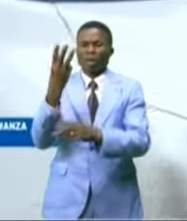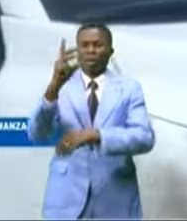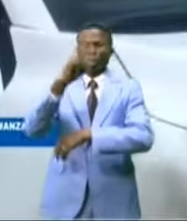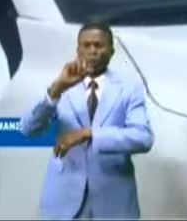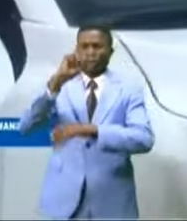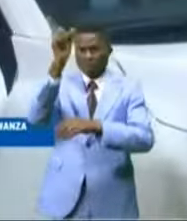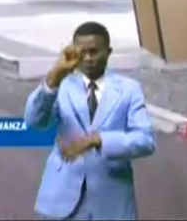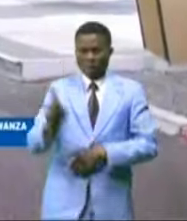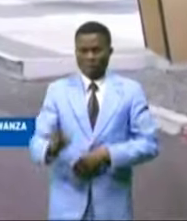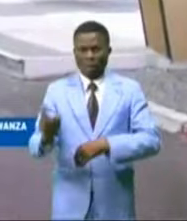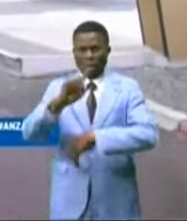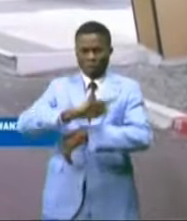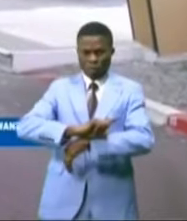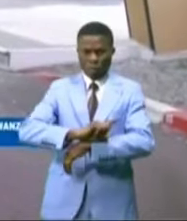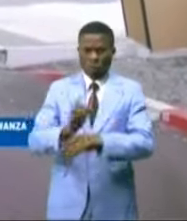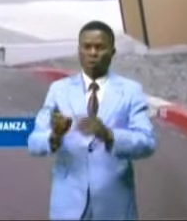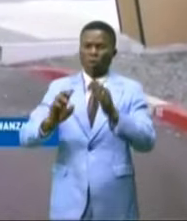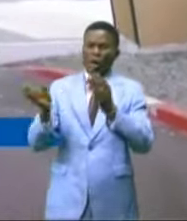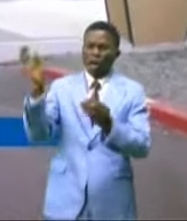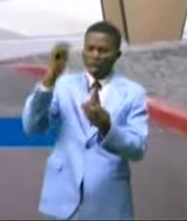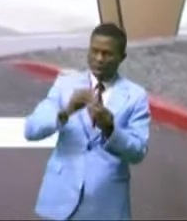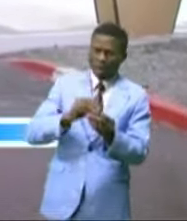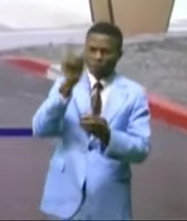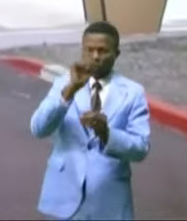renouvellable une seule